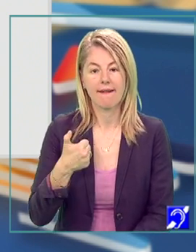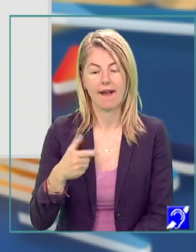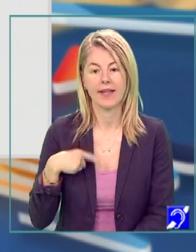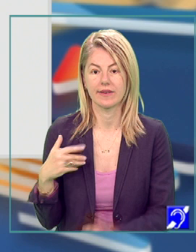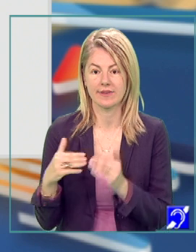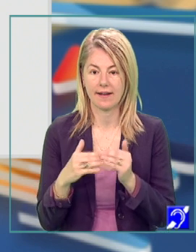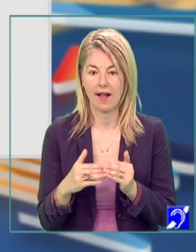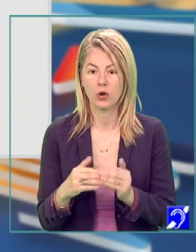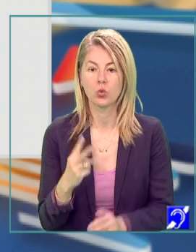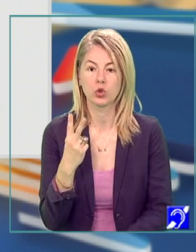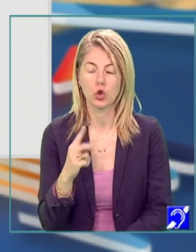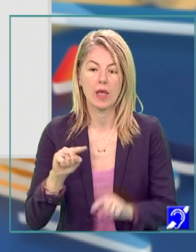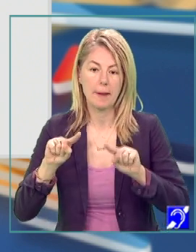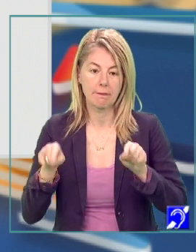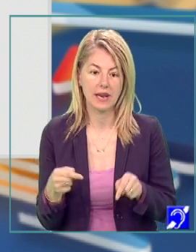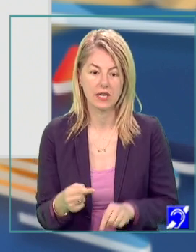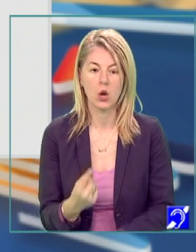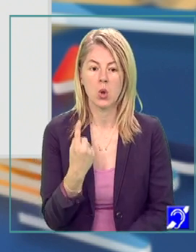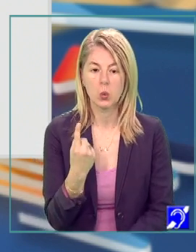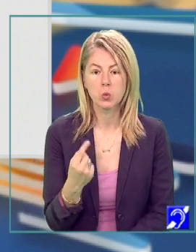este egal cu 2 pe lângă